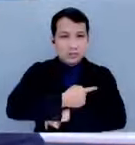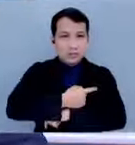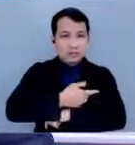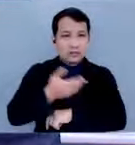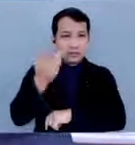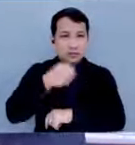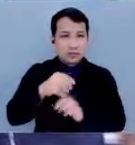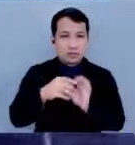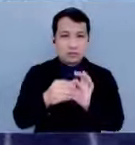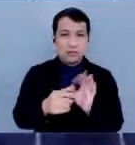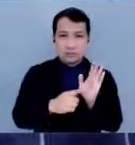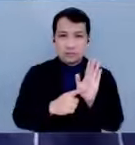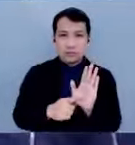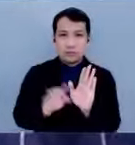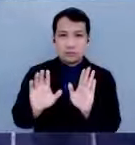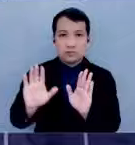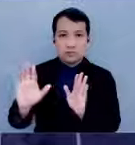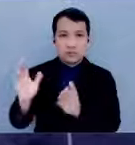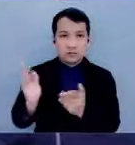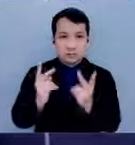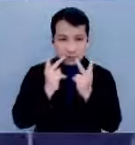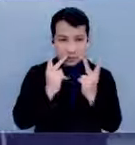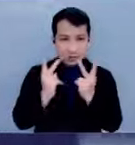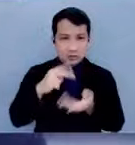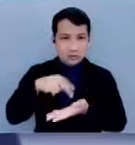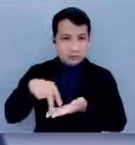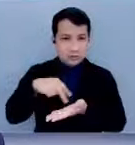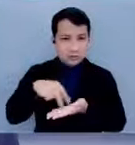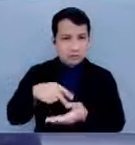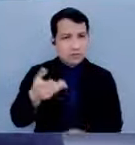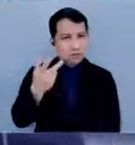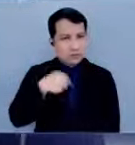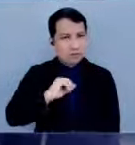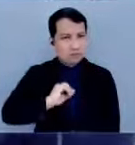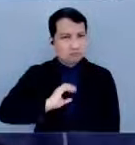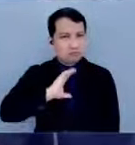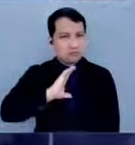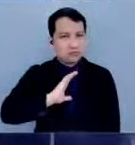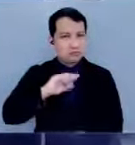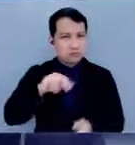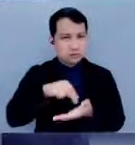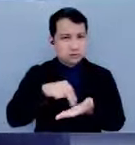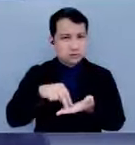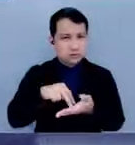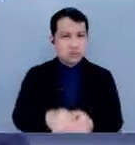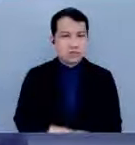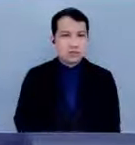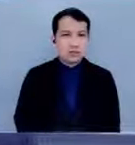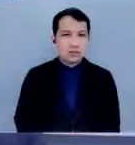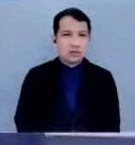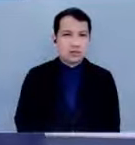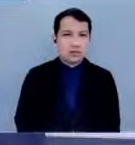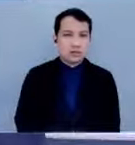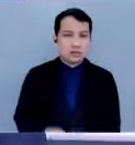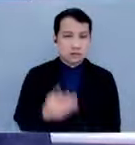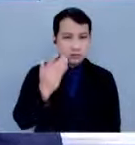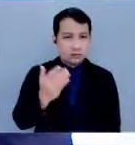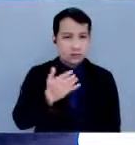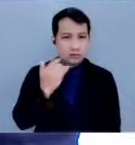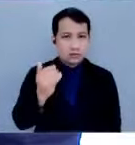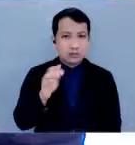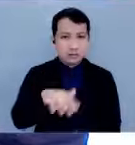ng pinakita ng ating mga bisita na Gina G ang confidence sa swag. Okay, that's right, Jess. Shoutout po sa lahat